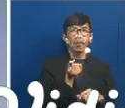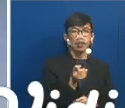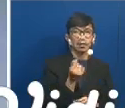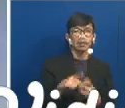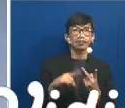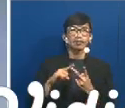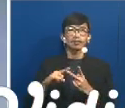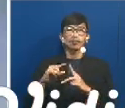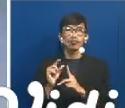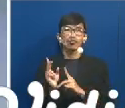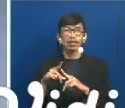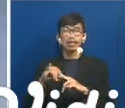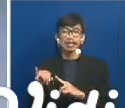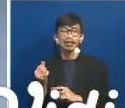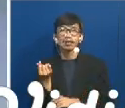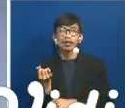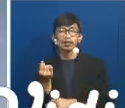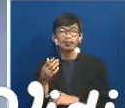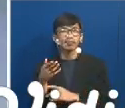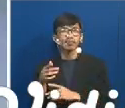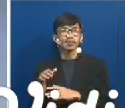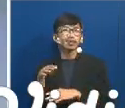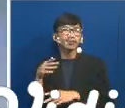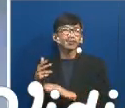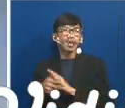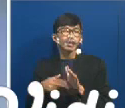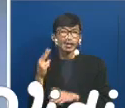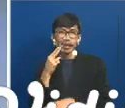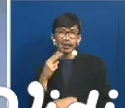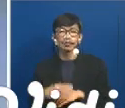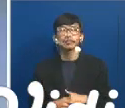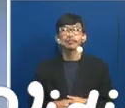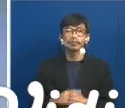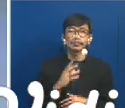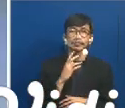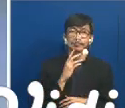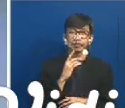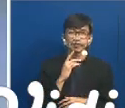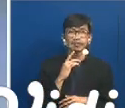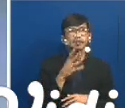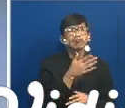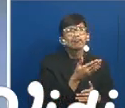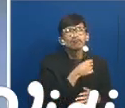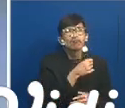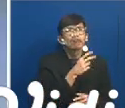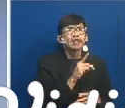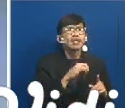Teatrika Putri di Stasiun Senen. Kita ke Riga terlebih dahulu. Riga, barang apa yang mulai diburu oleh pembeli di sana?